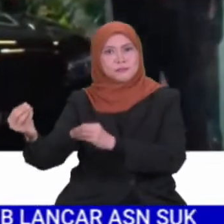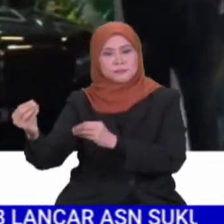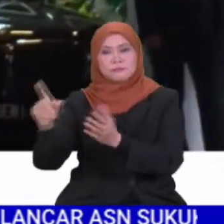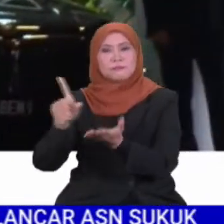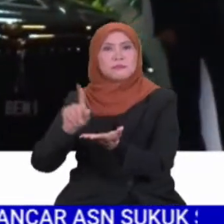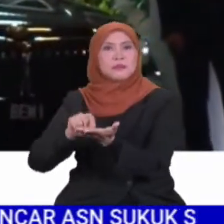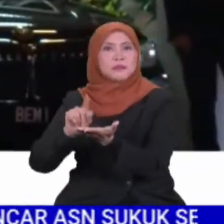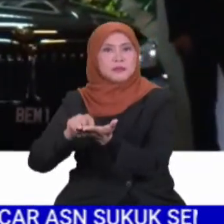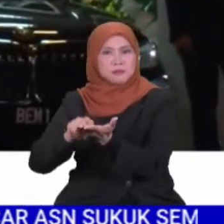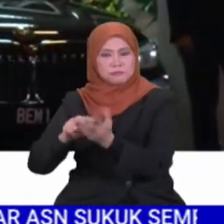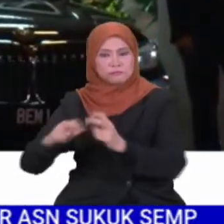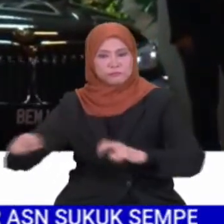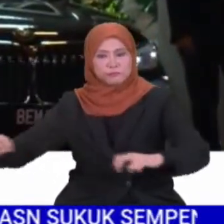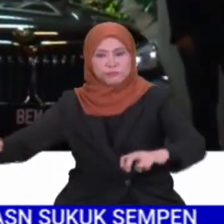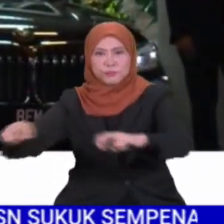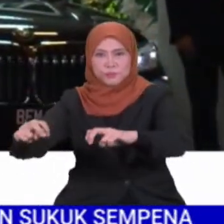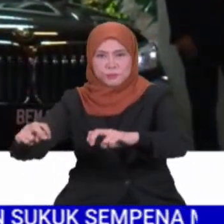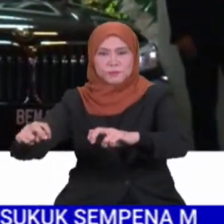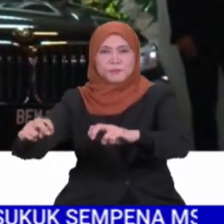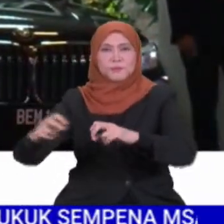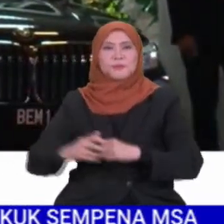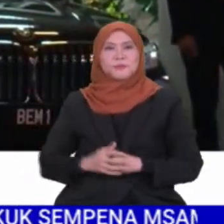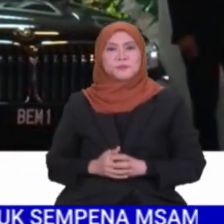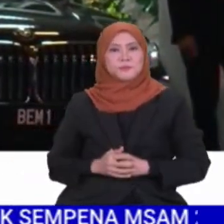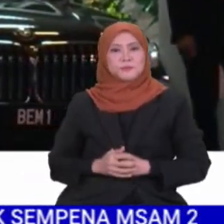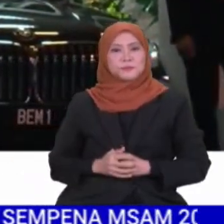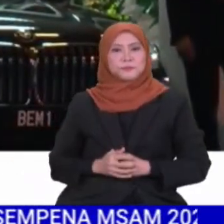sidang media tersebut